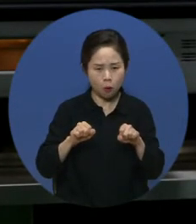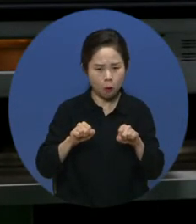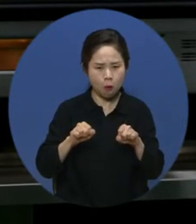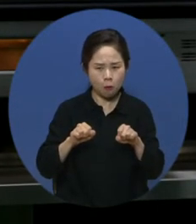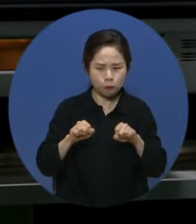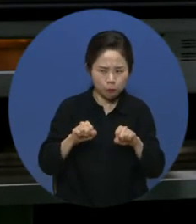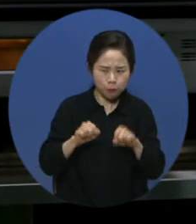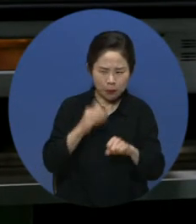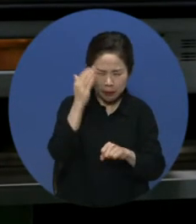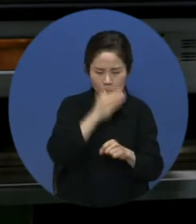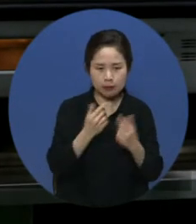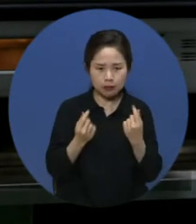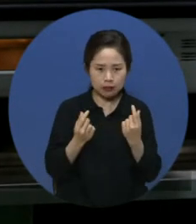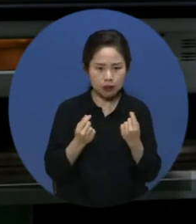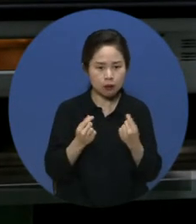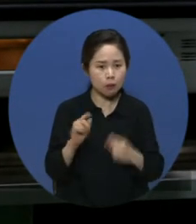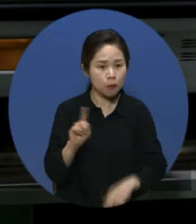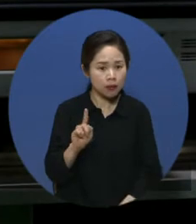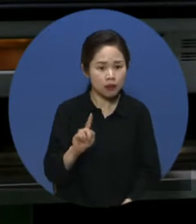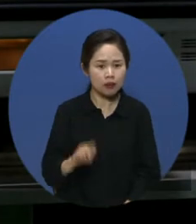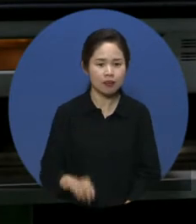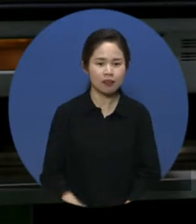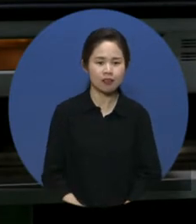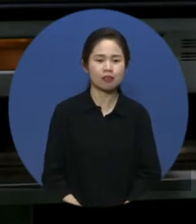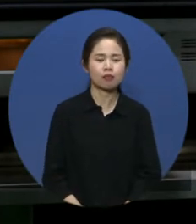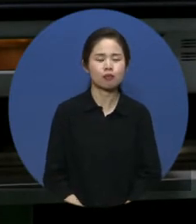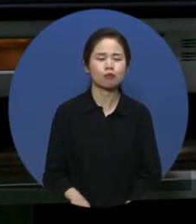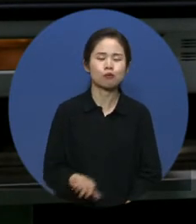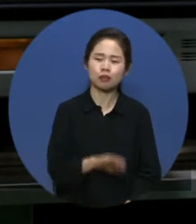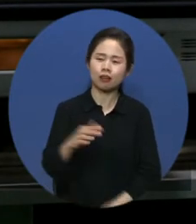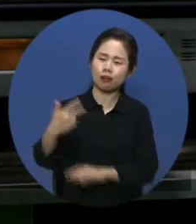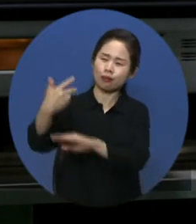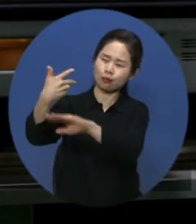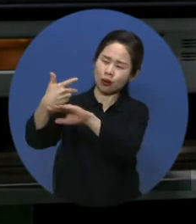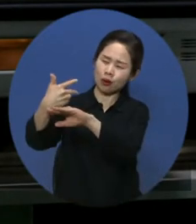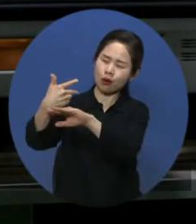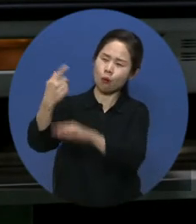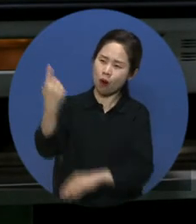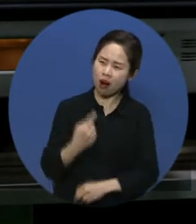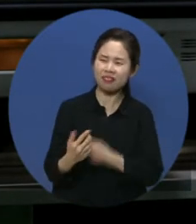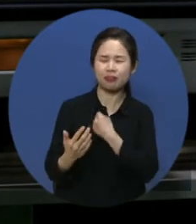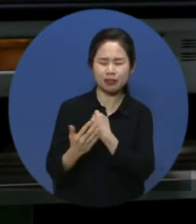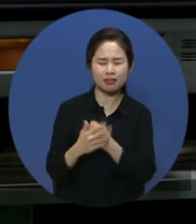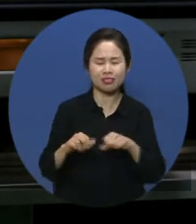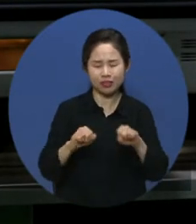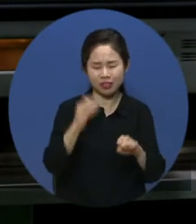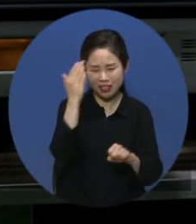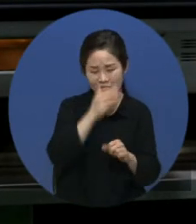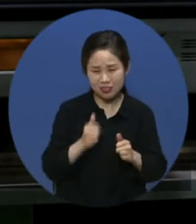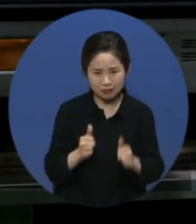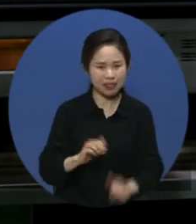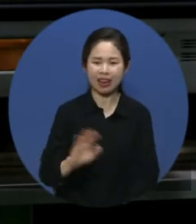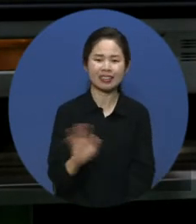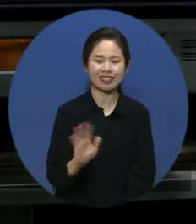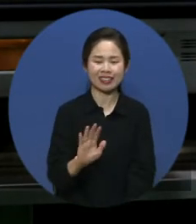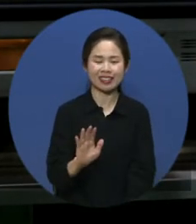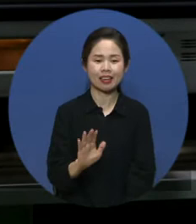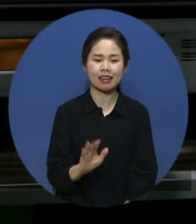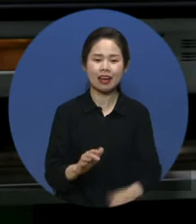있나요? 네, 저희가 뭐 이렇게 촬영을 하신다고 해서 청소를 이렇게 열심히 하는 건 아니고요. 저희는